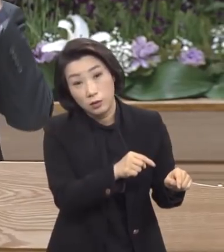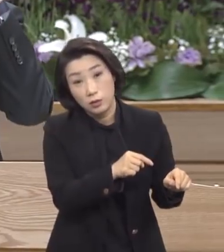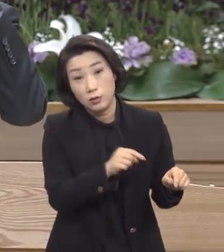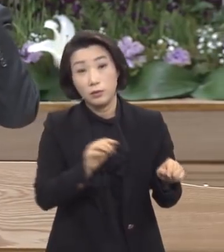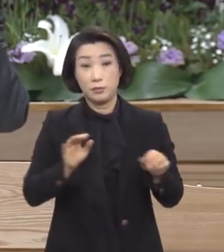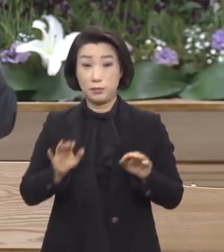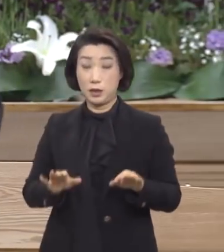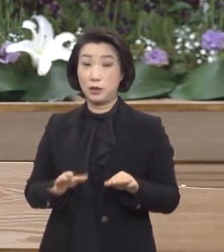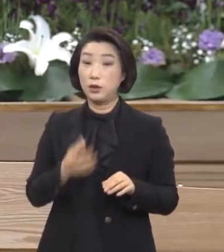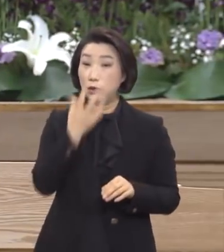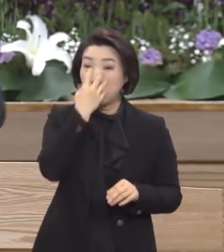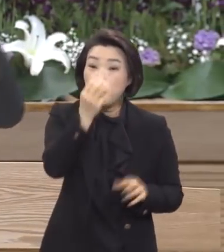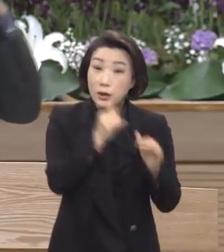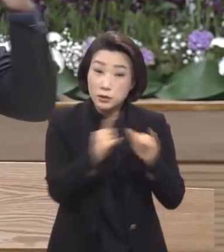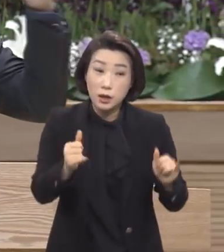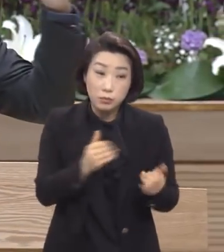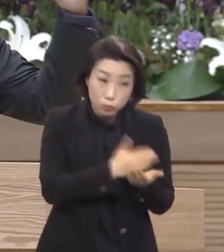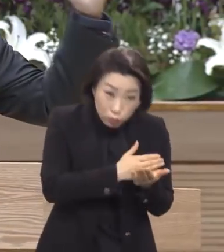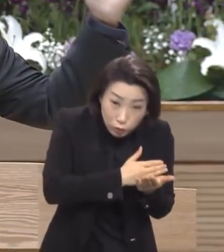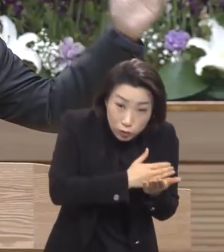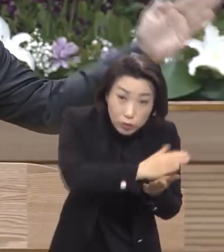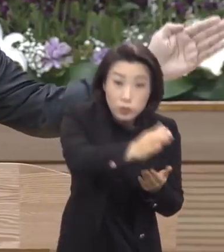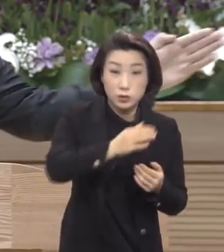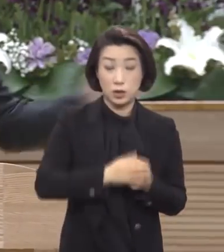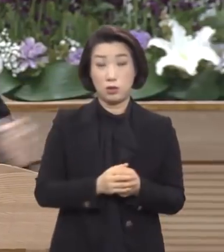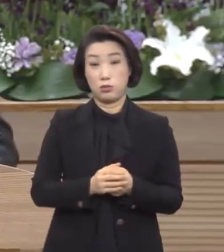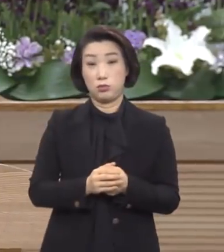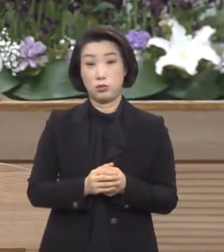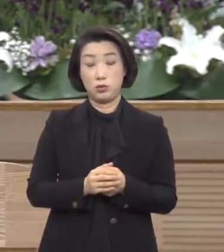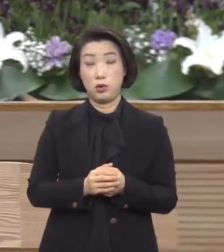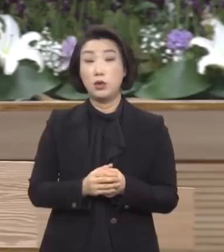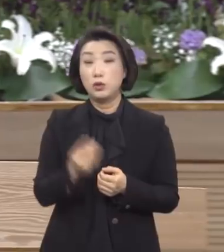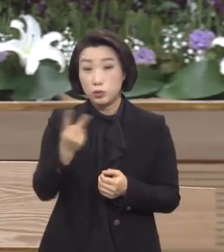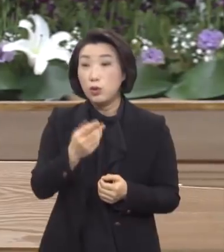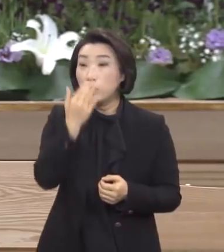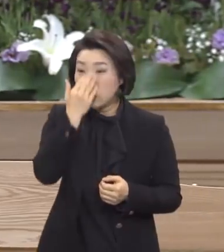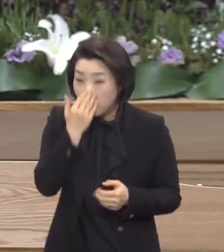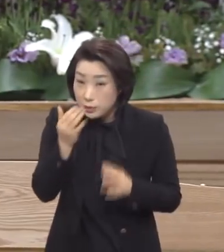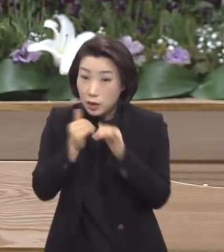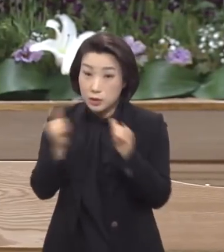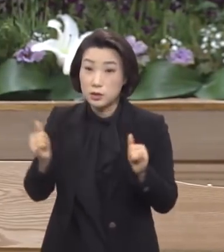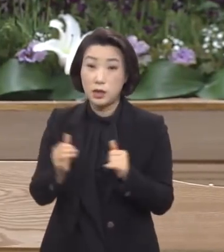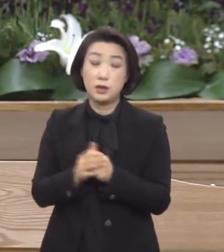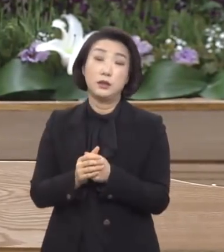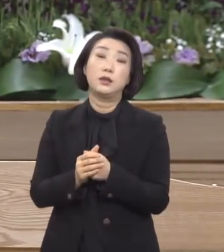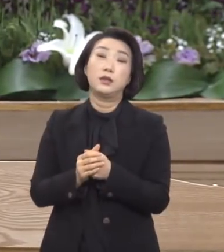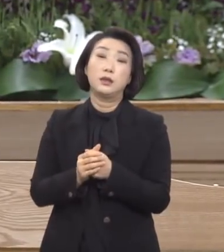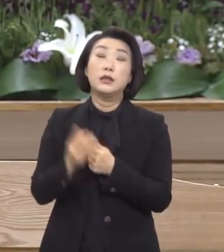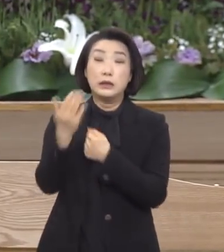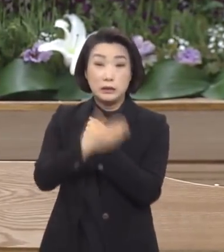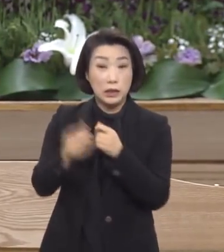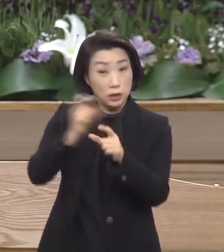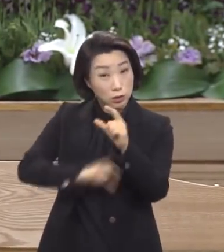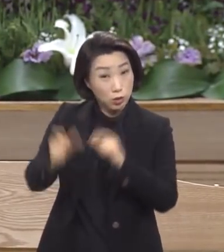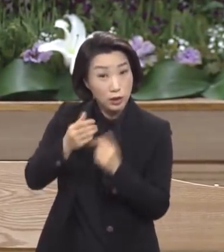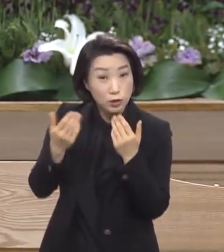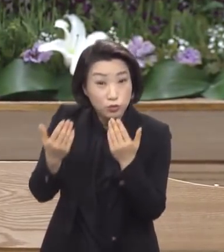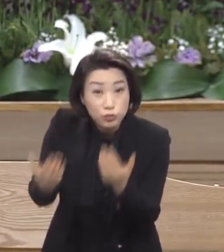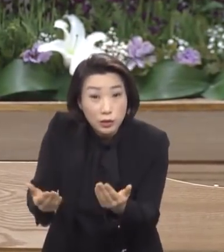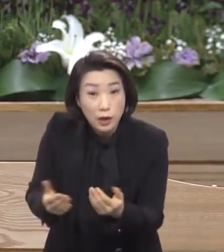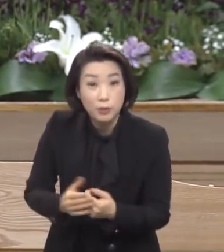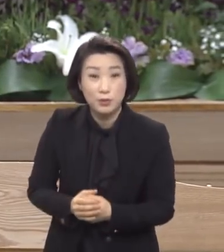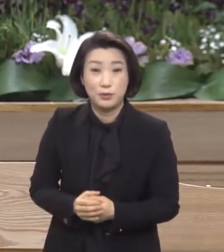그래서 교만한 자를 물리친다. 그리고 겸손한 자에게 은혜를 주신다.